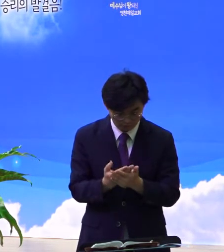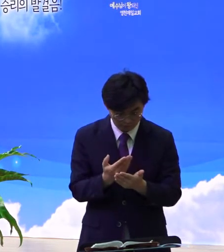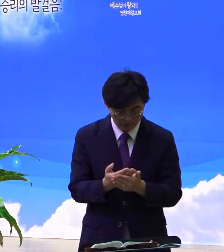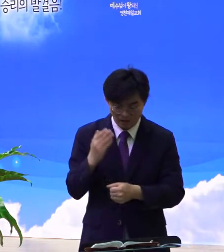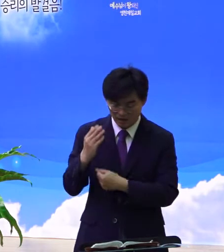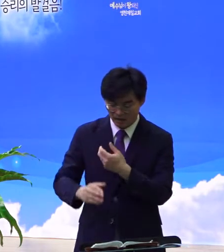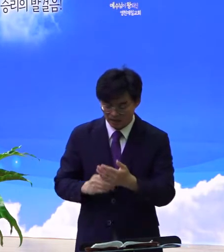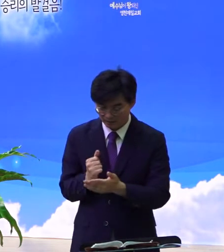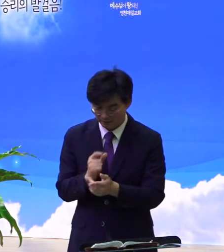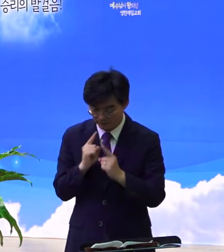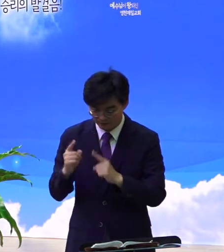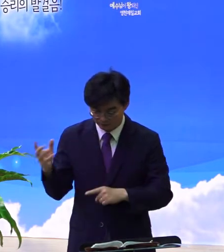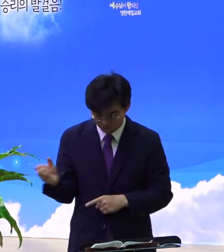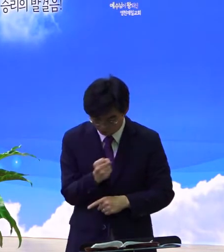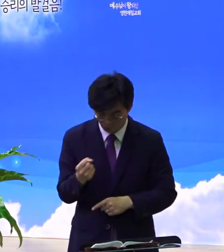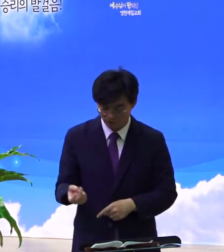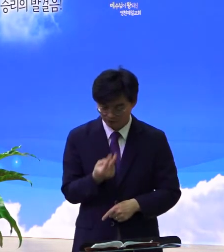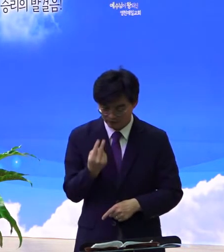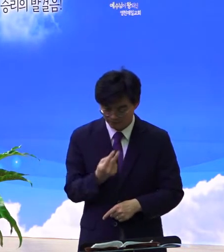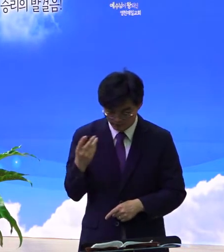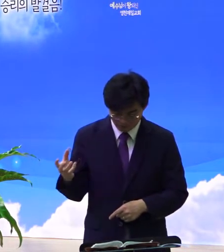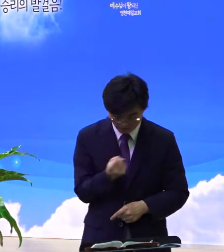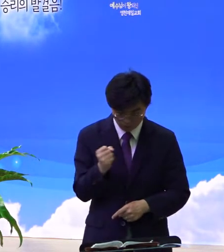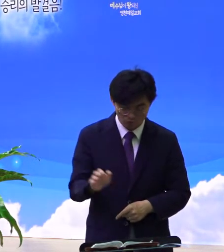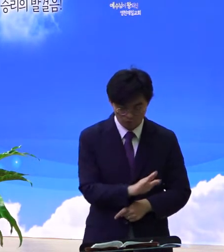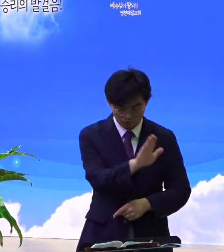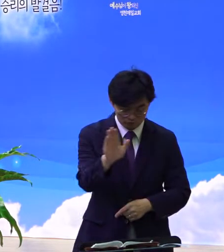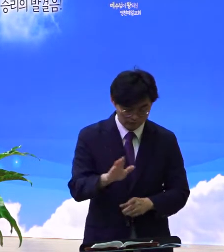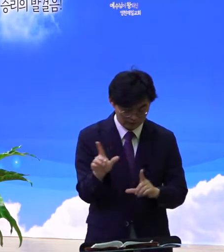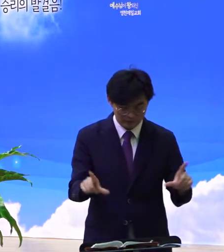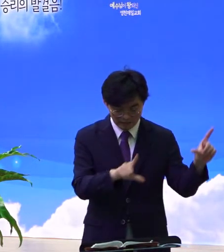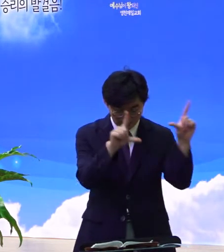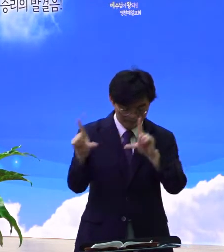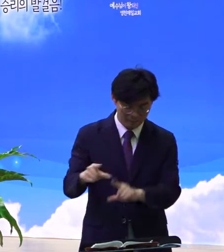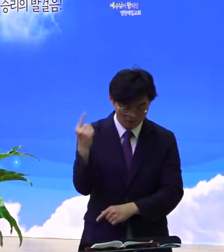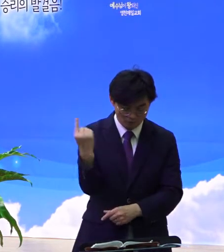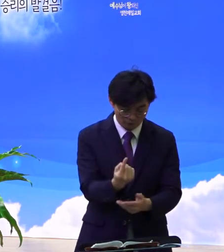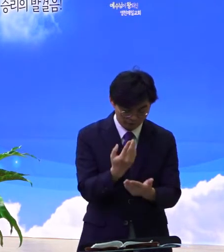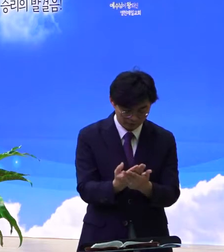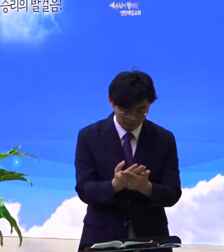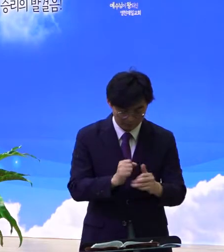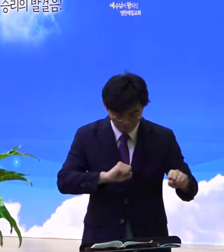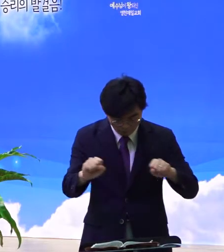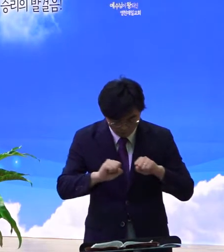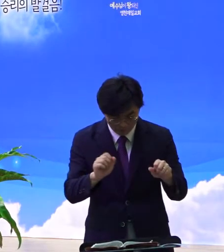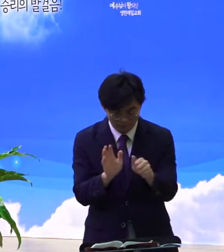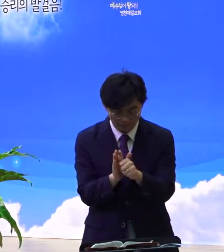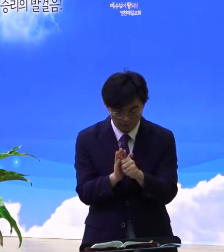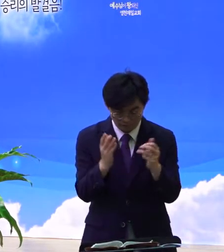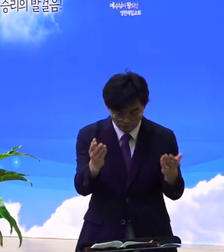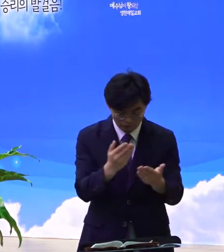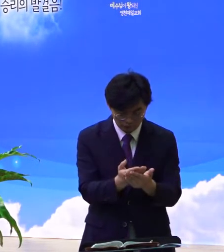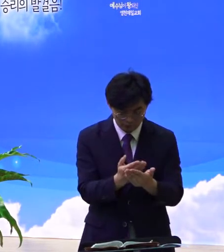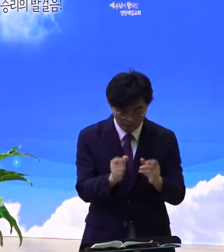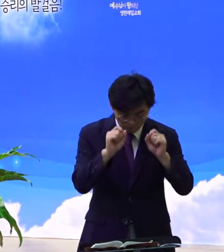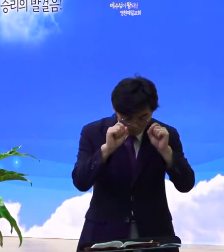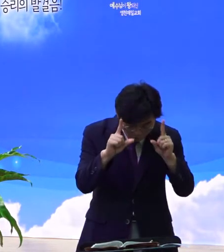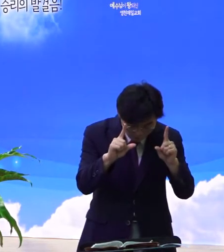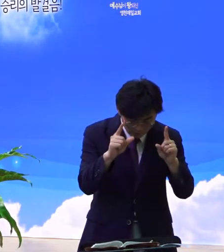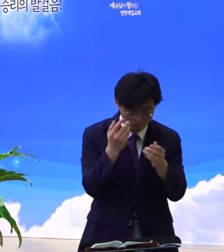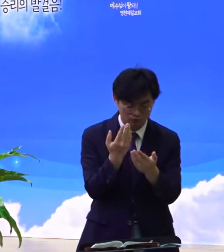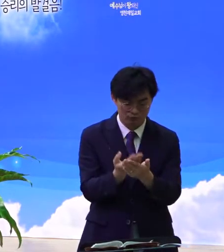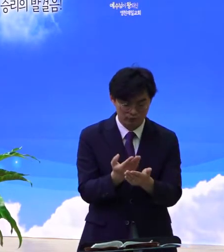하나님의 생기로 우리의 삶 가운데 역사하여 주셔서 우리를 깨어나게 하시고 우리의 눈을 뜨게 하시고